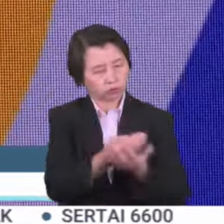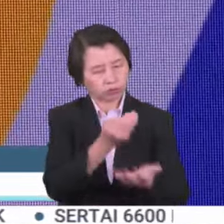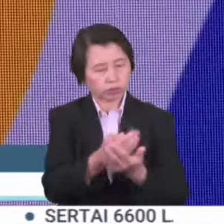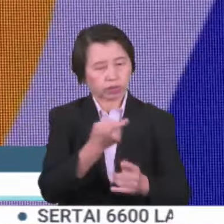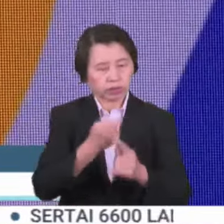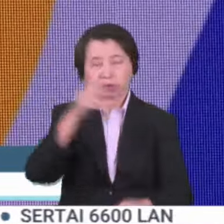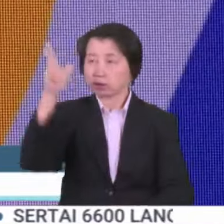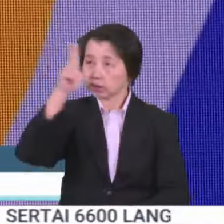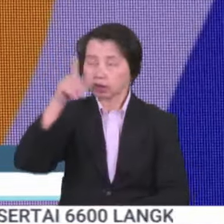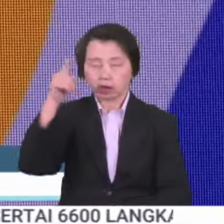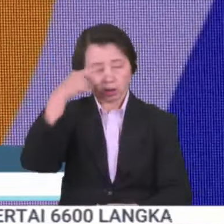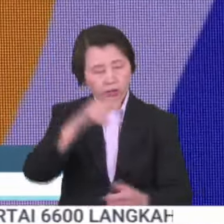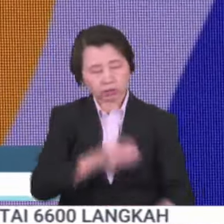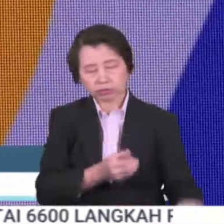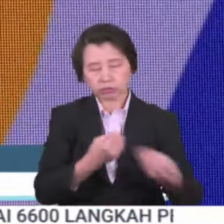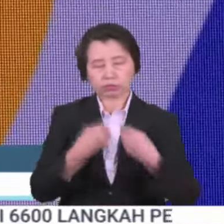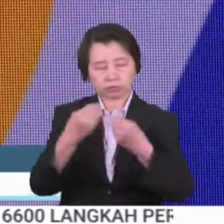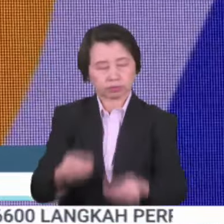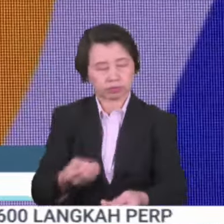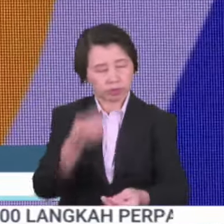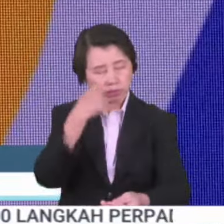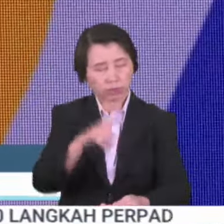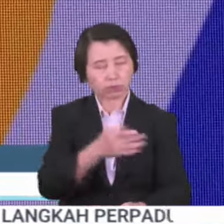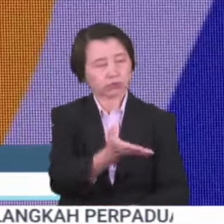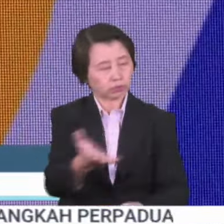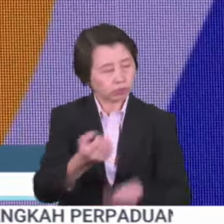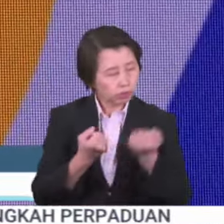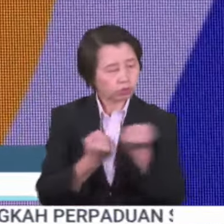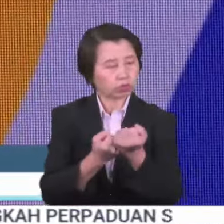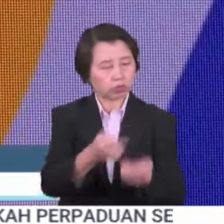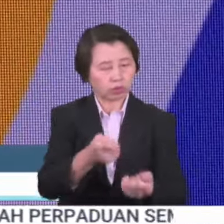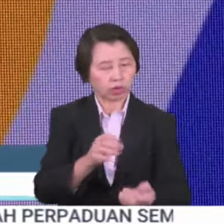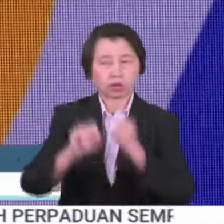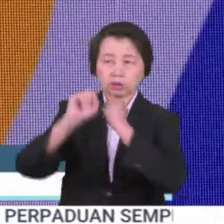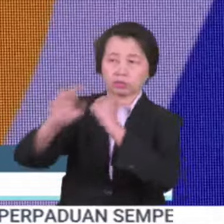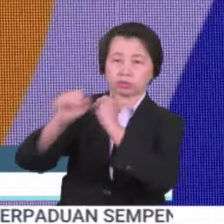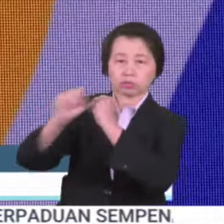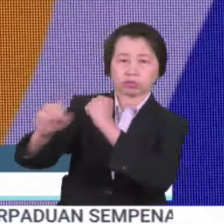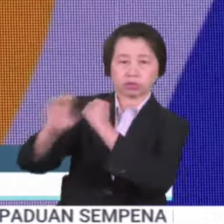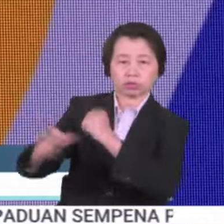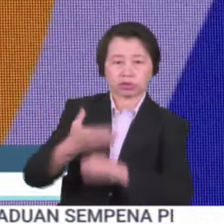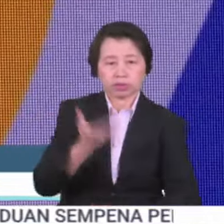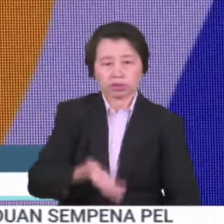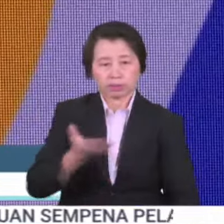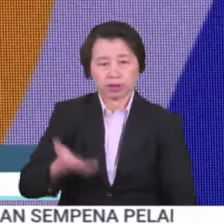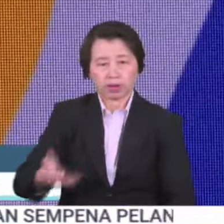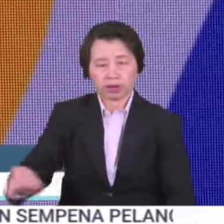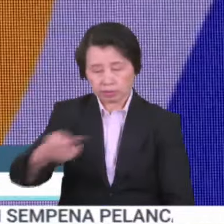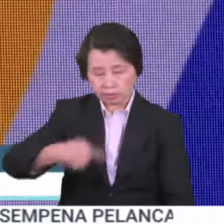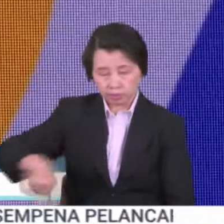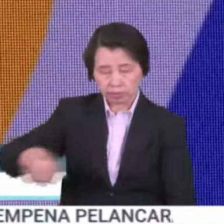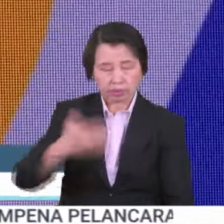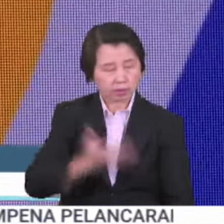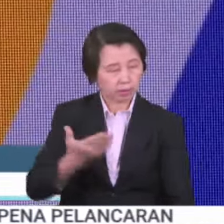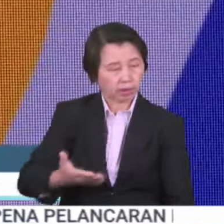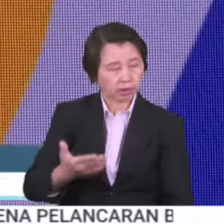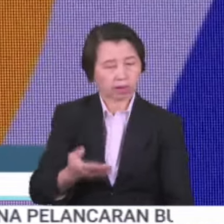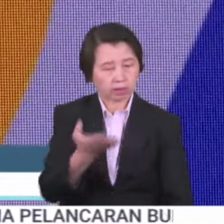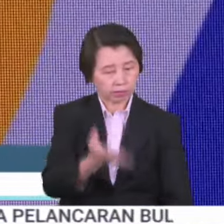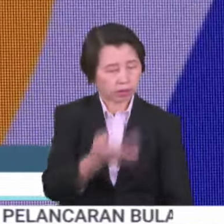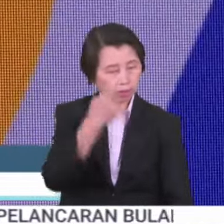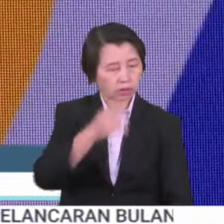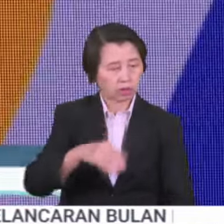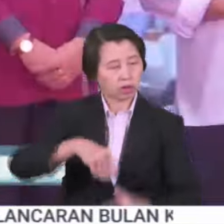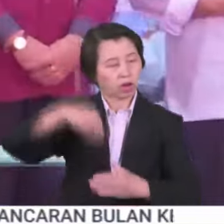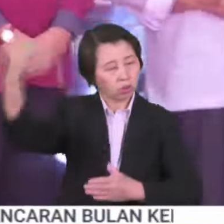daripada kerajaan untuk pembiayaan mereka mempromosikan bahan-bahan ini atau bahan keluaran mereka ke